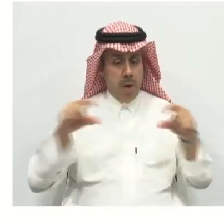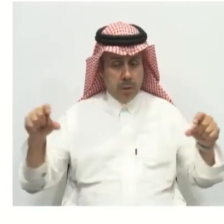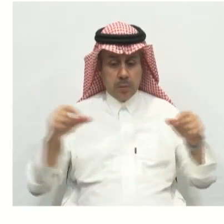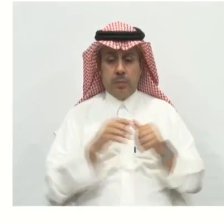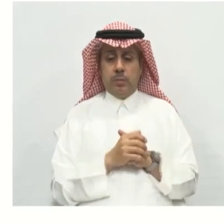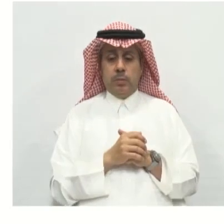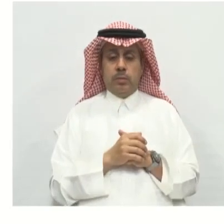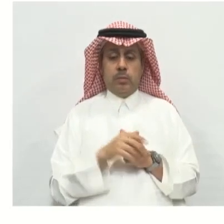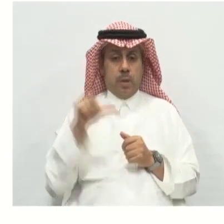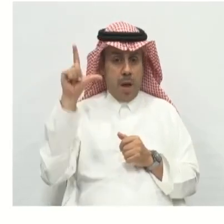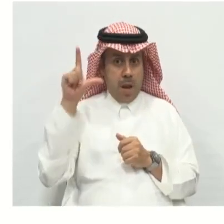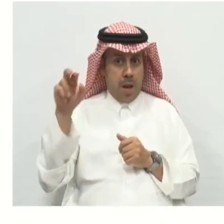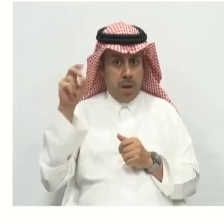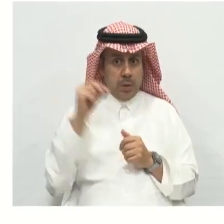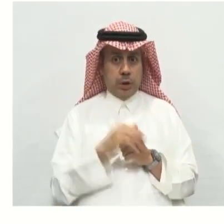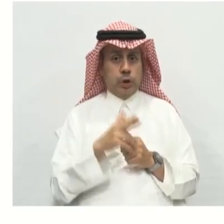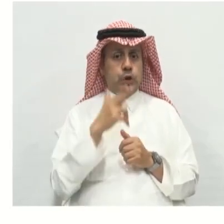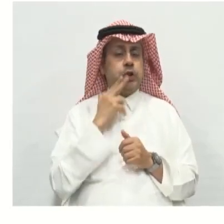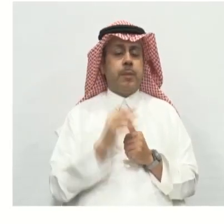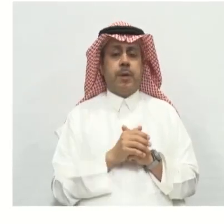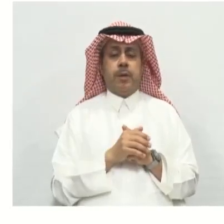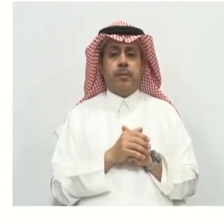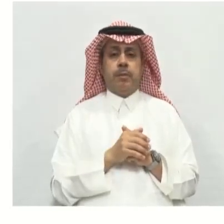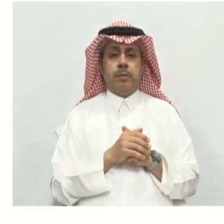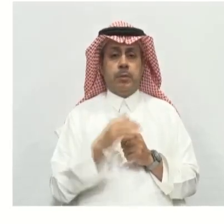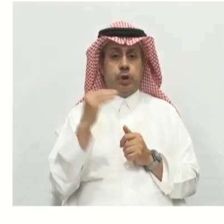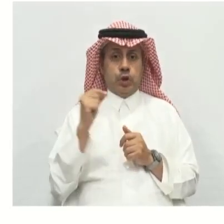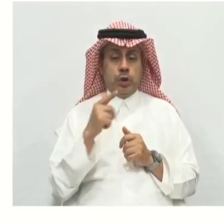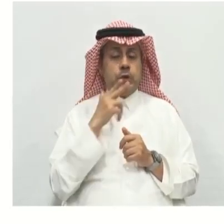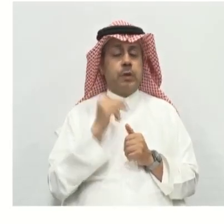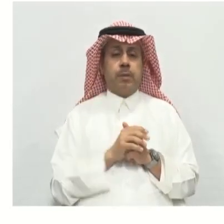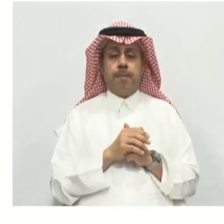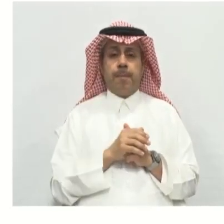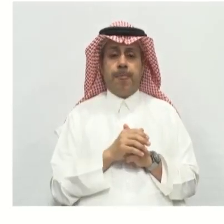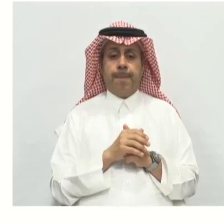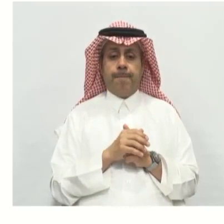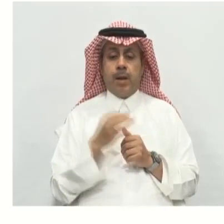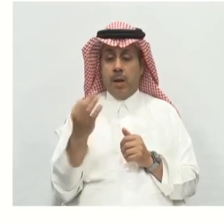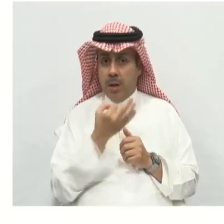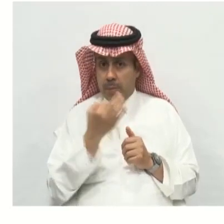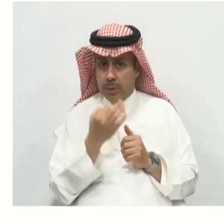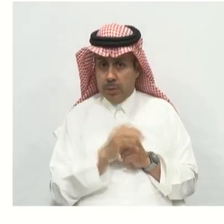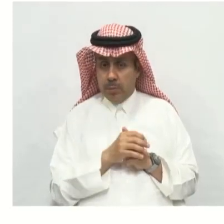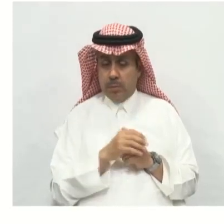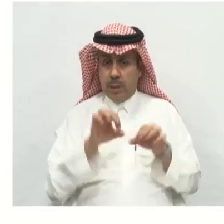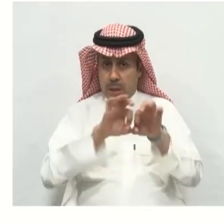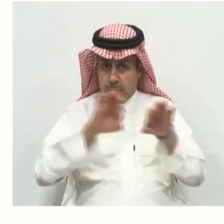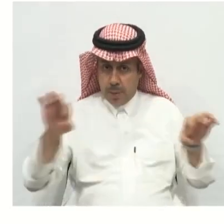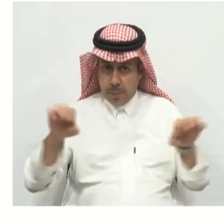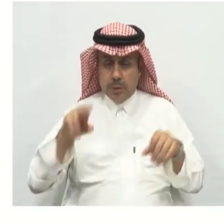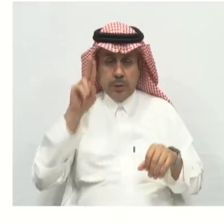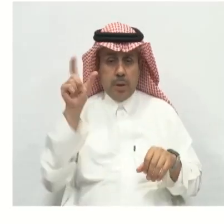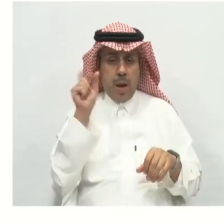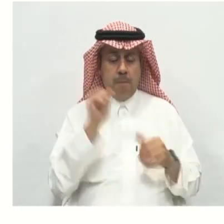لقطه جميله وتمثيل رائع وجيد جدا ولا يمكن تضليله باستخدام الكلمات التي جعلت خط الانابيب الاول يتنبا